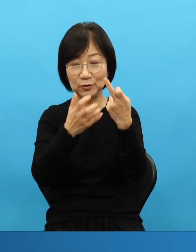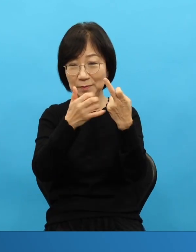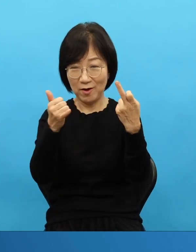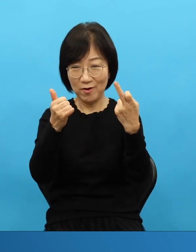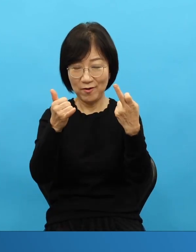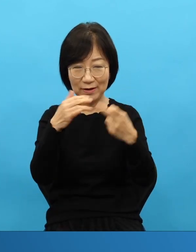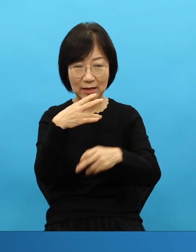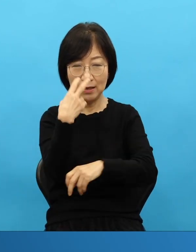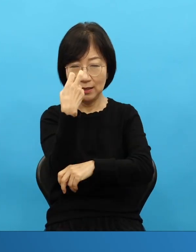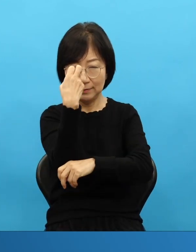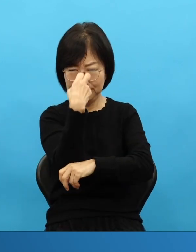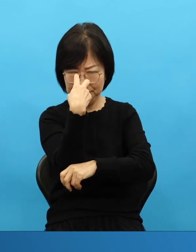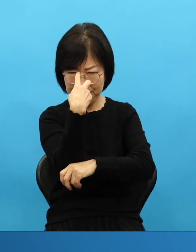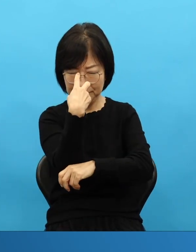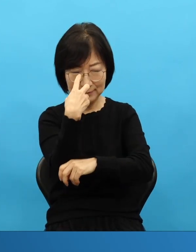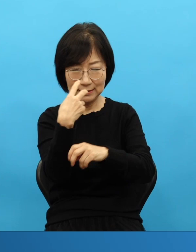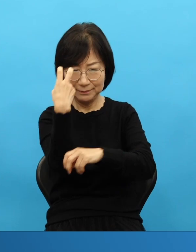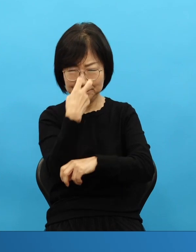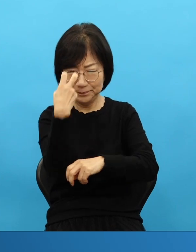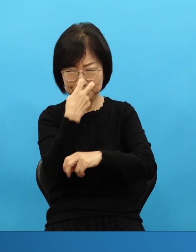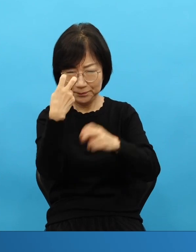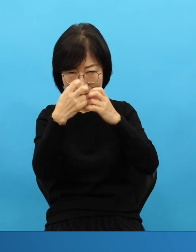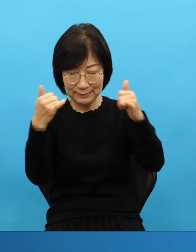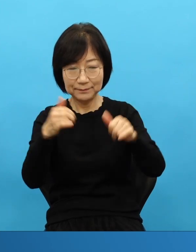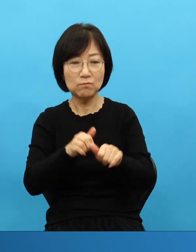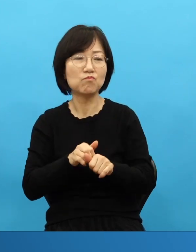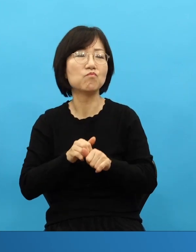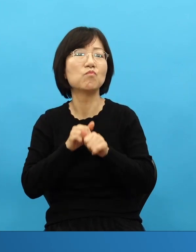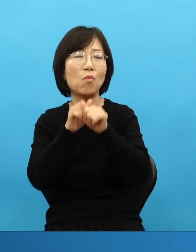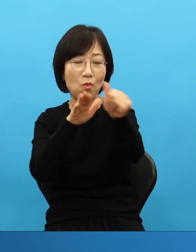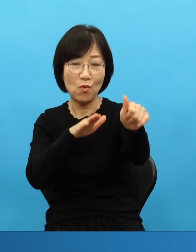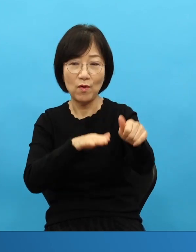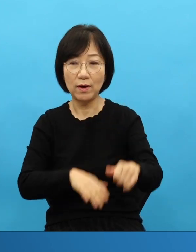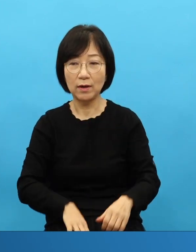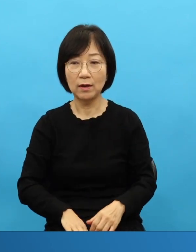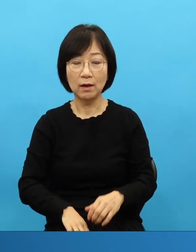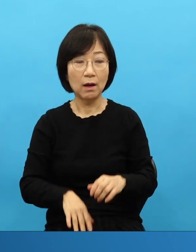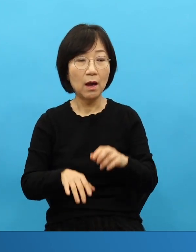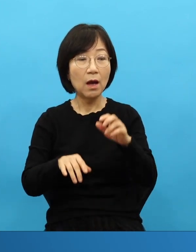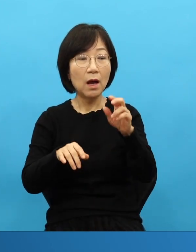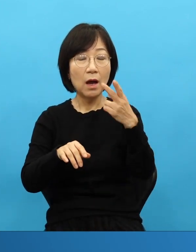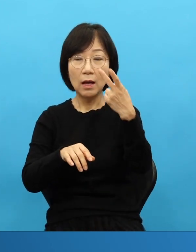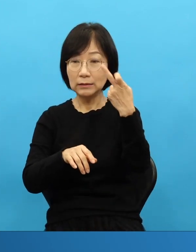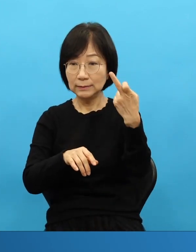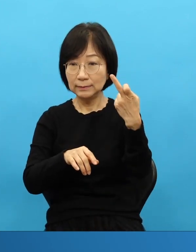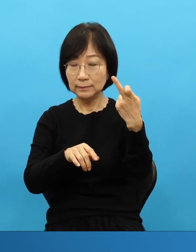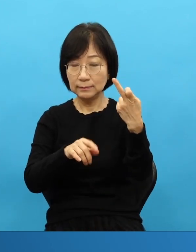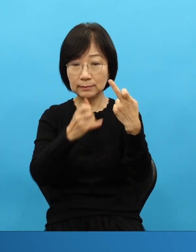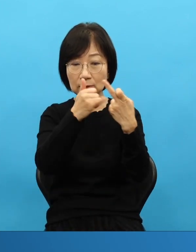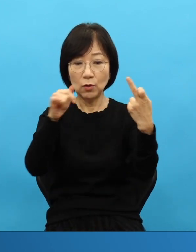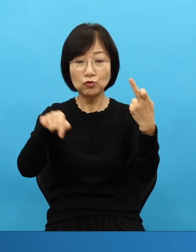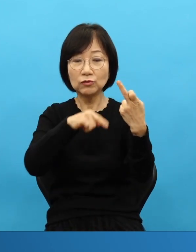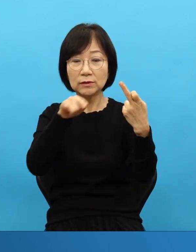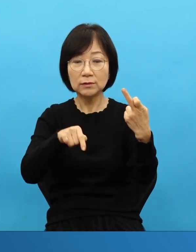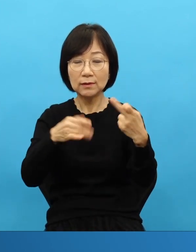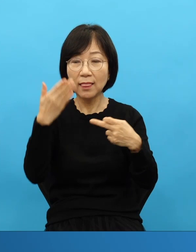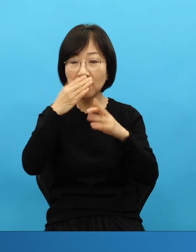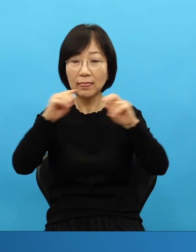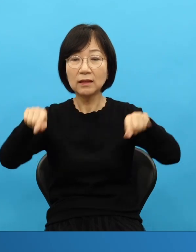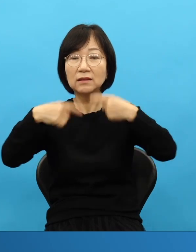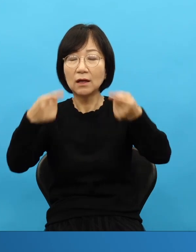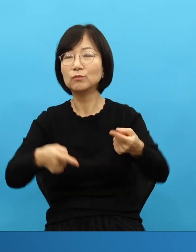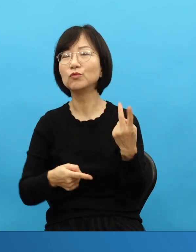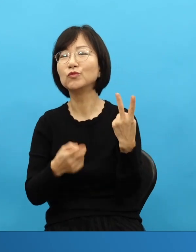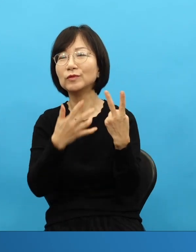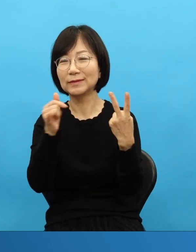여호수아 갈렙밖에 못 들어갔잖아요. 그렇죠? Of the 12 spies, only Joshua and Caleb went in. 그러면 90%가 못 들어갔다는 말이에요. That means that 90% did not